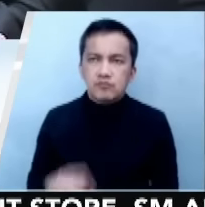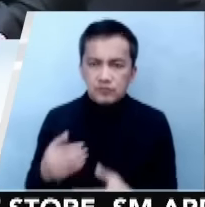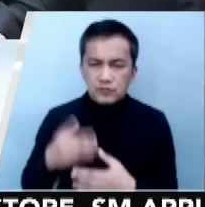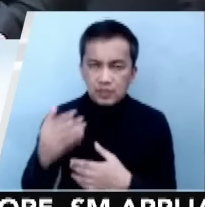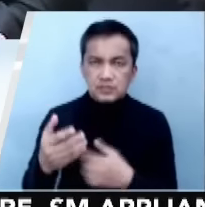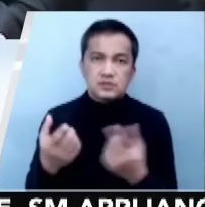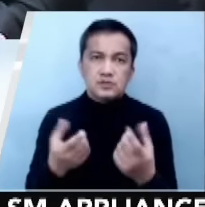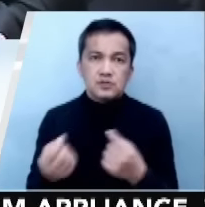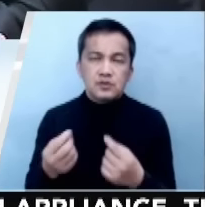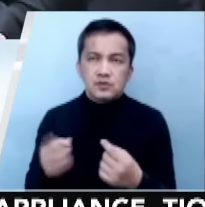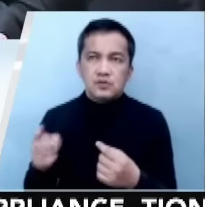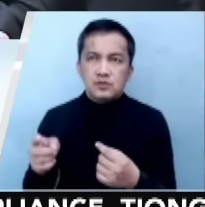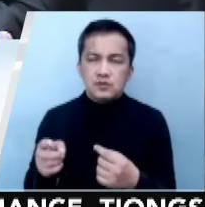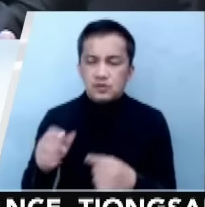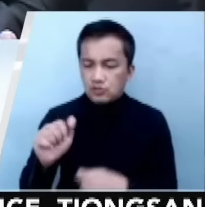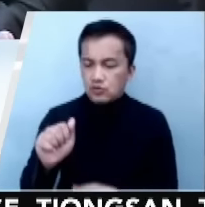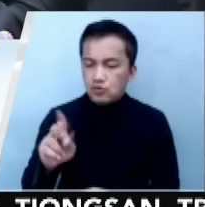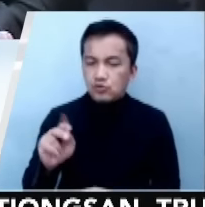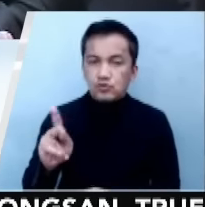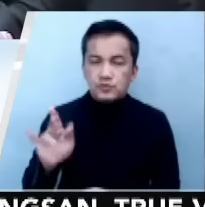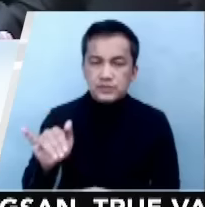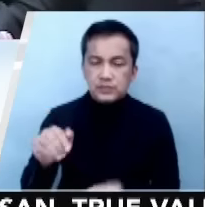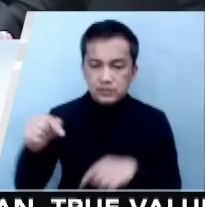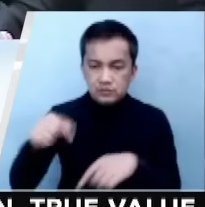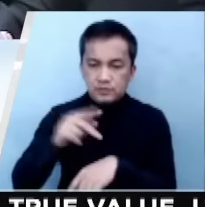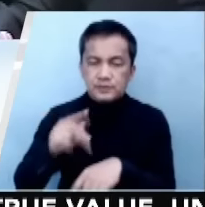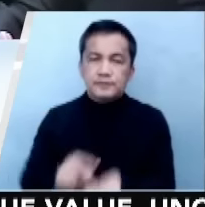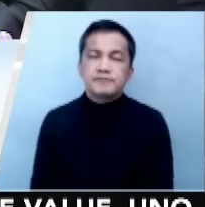is an autopsy here in the Philippines.